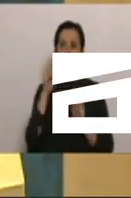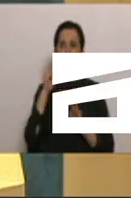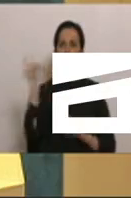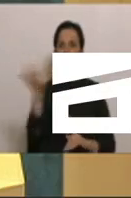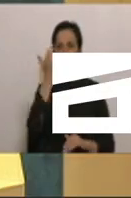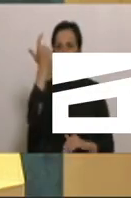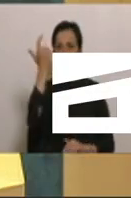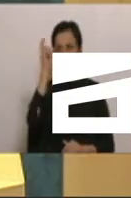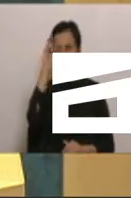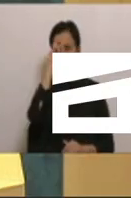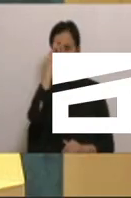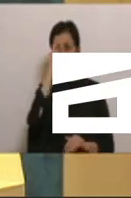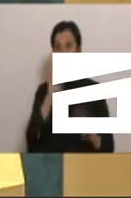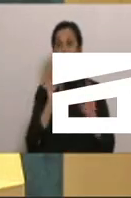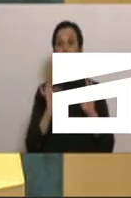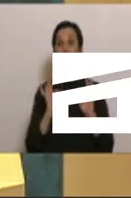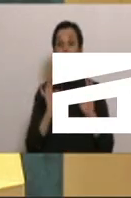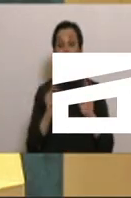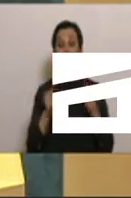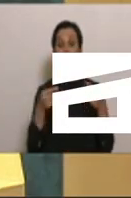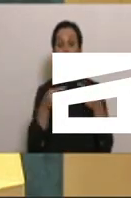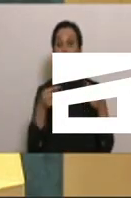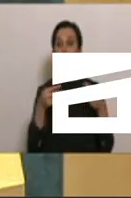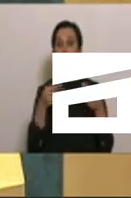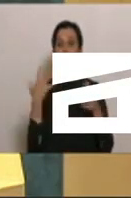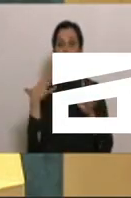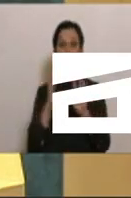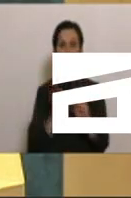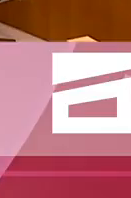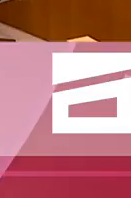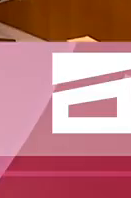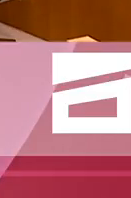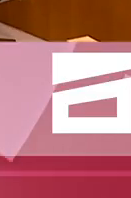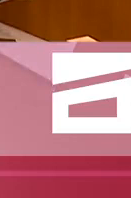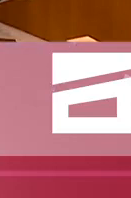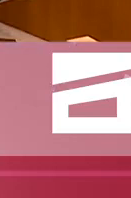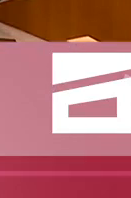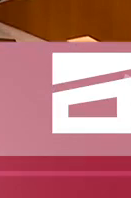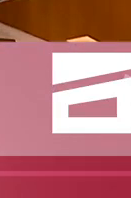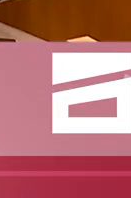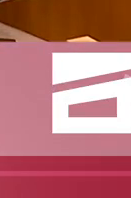ლეგიტიმური ხელისუფლება ზუსტად იმ პროპორციითა და მხარდაჭერით, რომელსაც